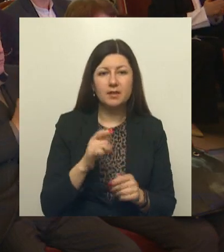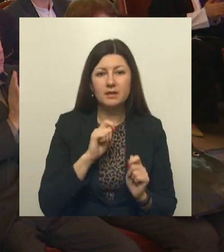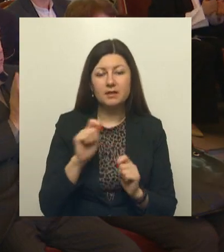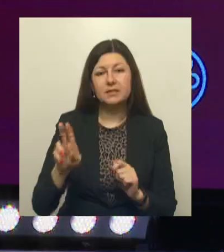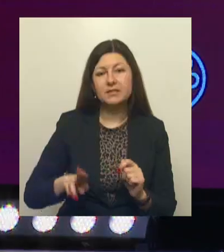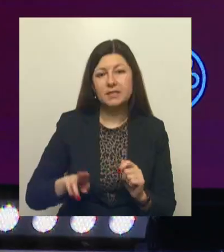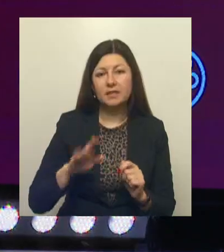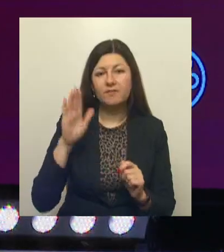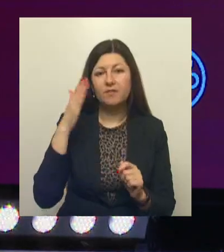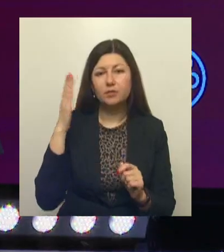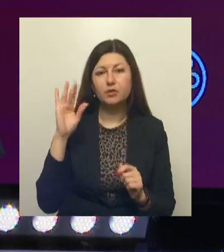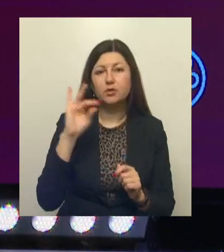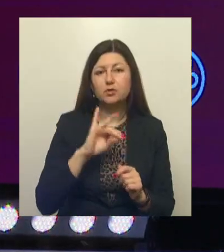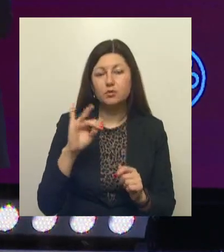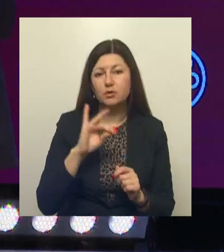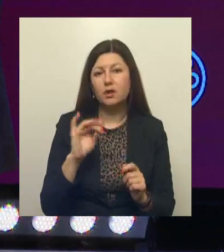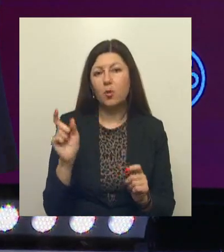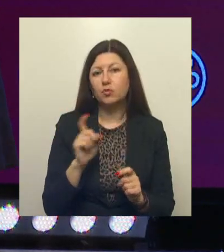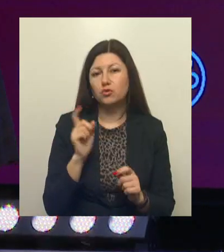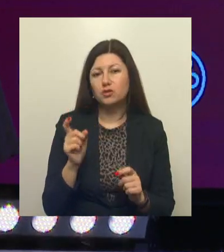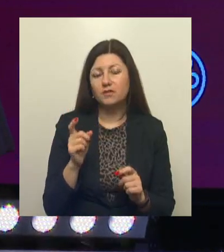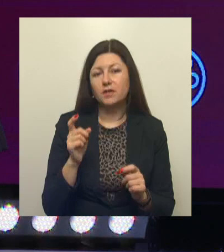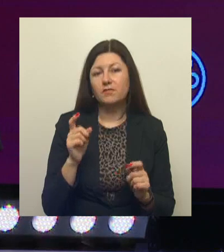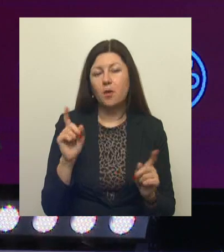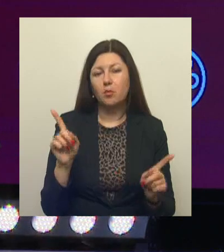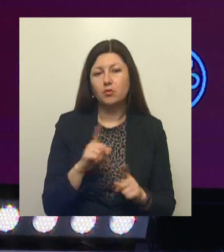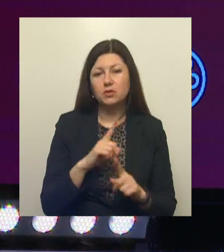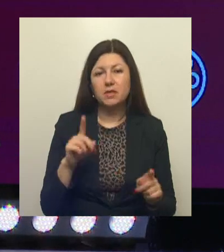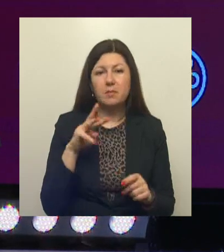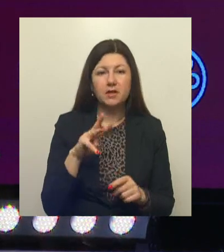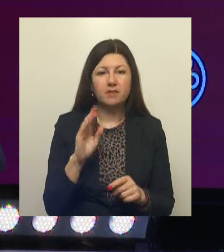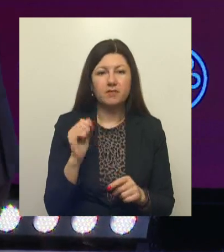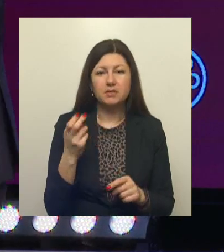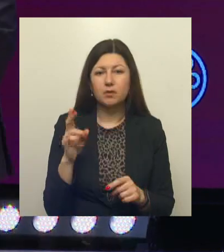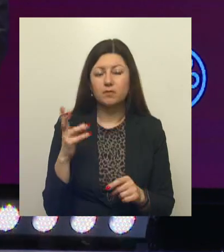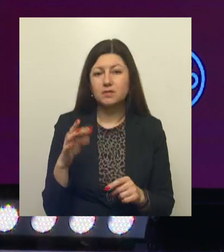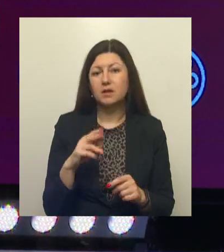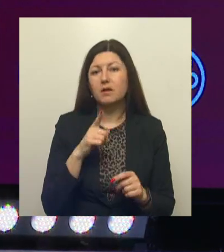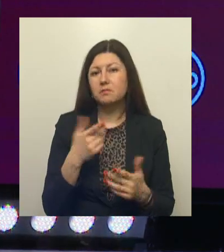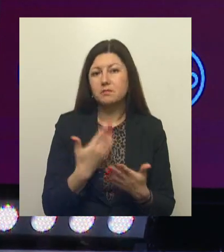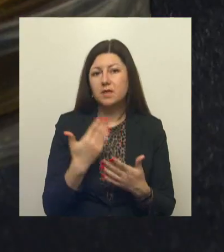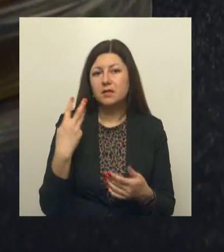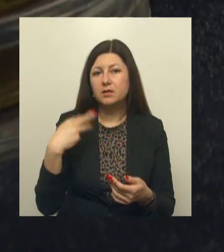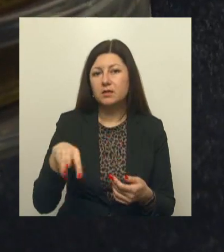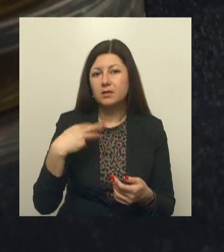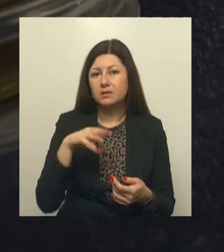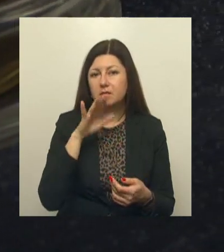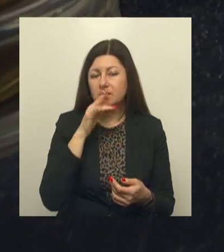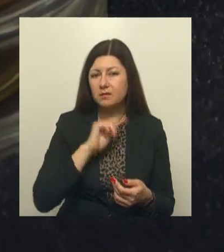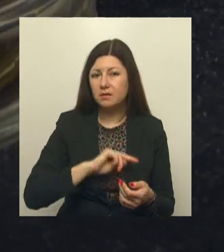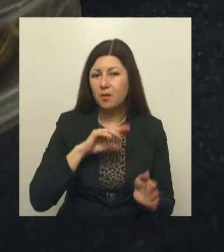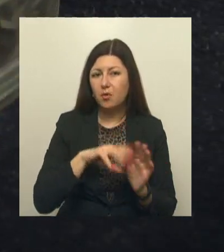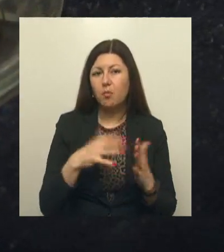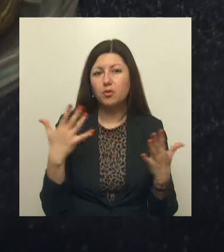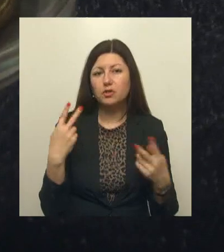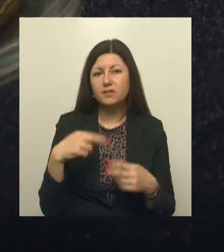директор Валуйского историко-художественного музея Марина Войцеховская. Она посвятила отрасли порядка трех десятков лет. Больше